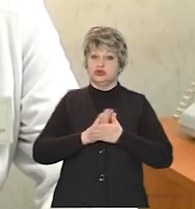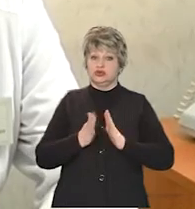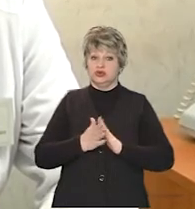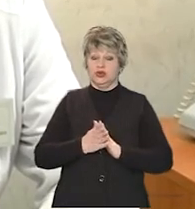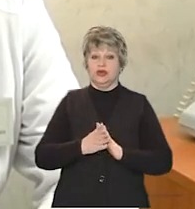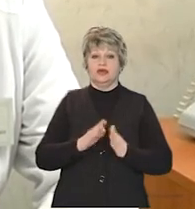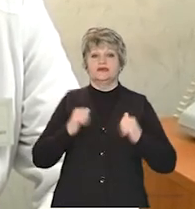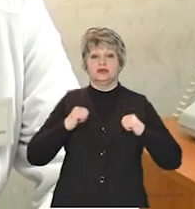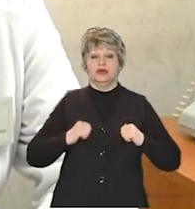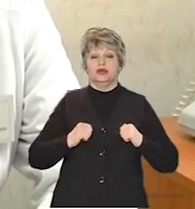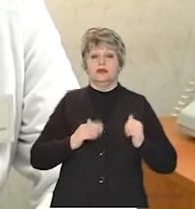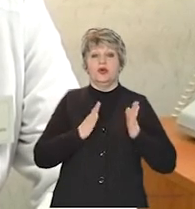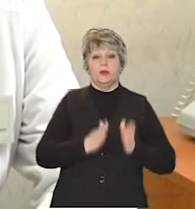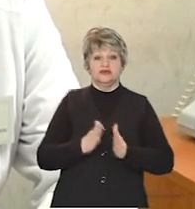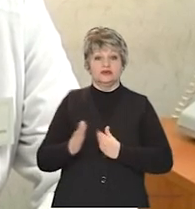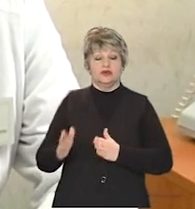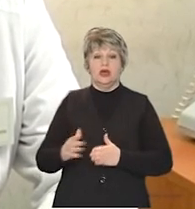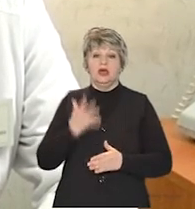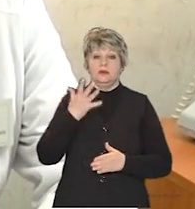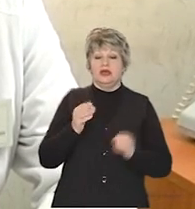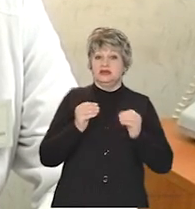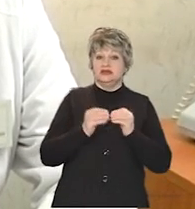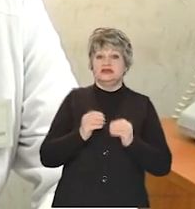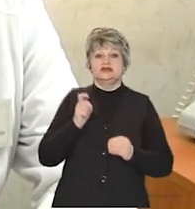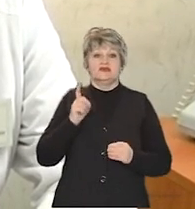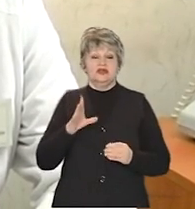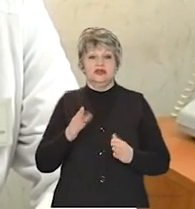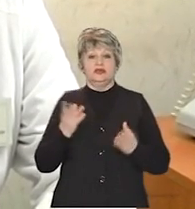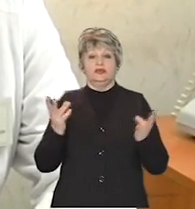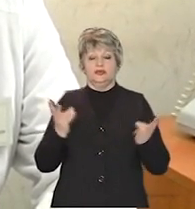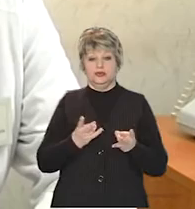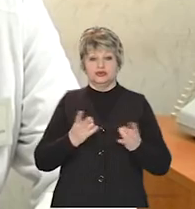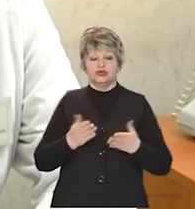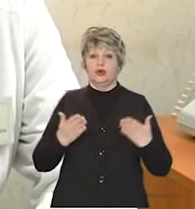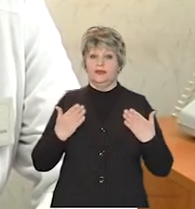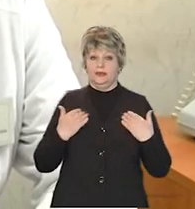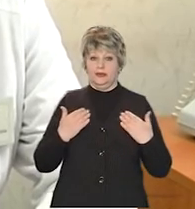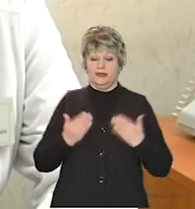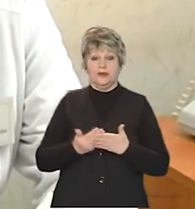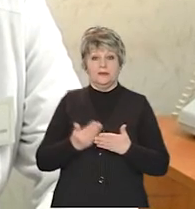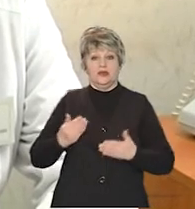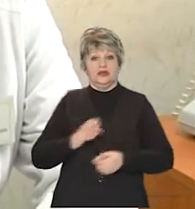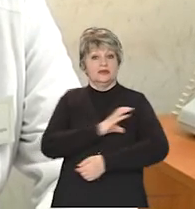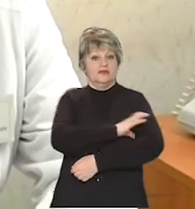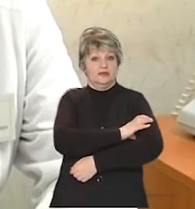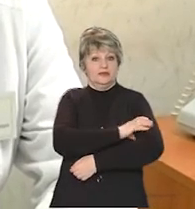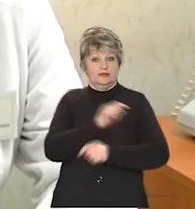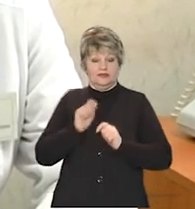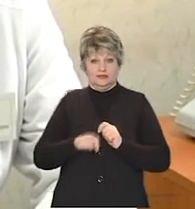середовищі, в спокійній обстановці. Пацієнт повинен 5-10 хвилин відпочити перед вимірюванням тиску.